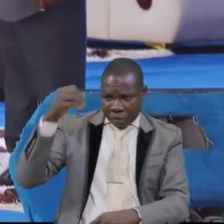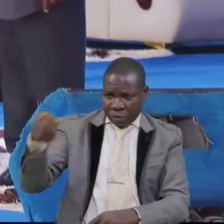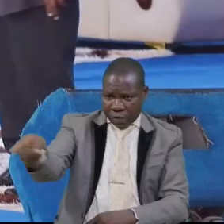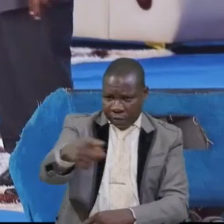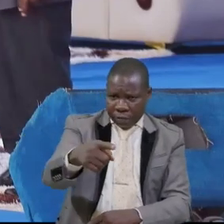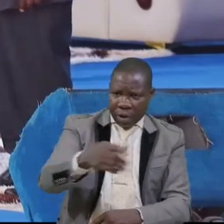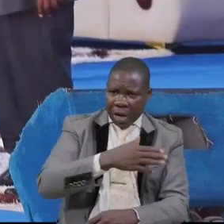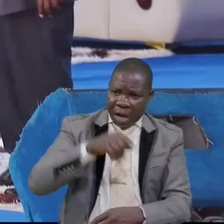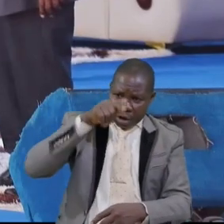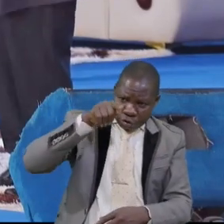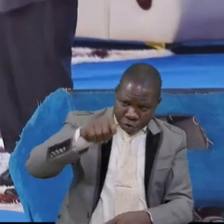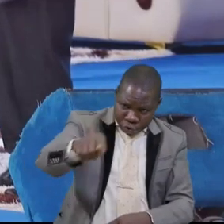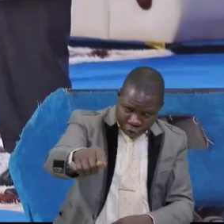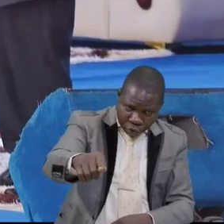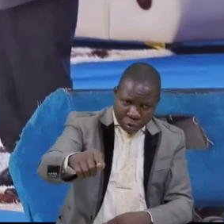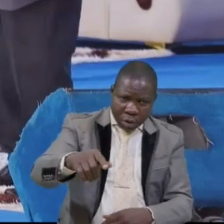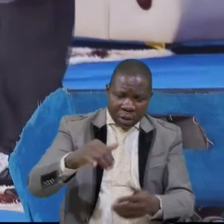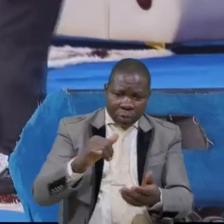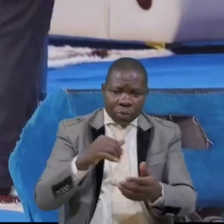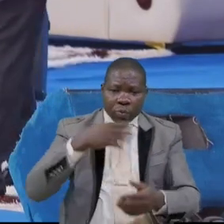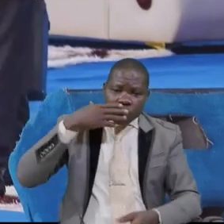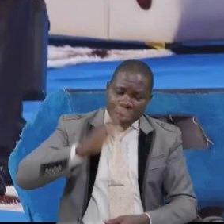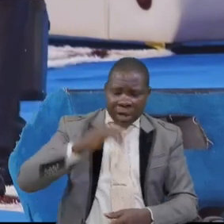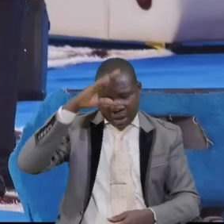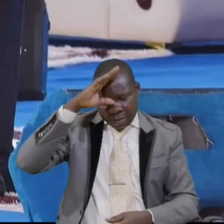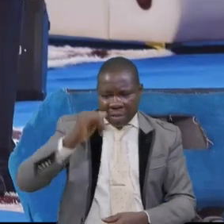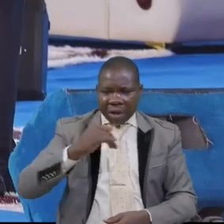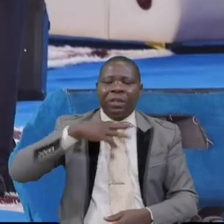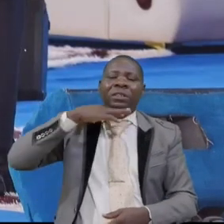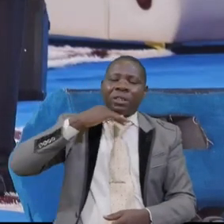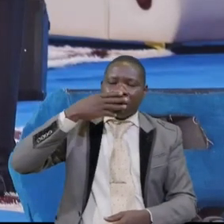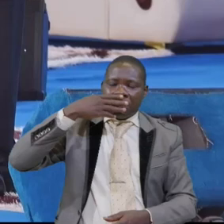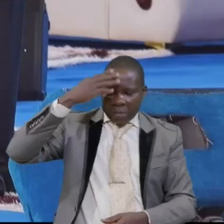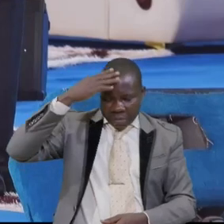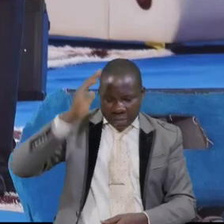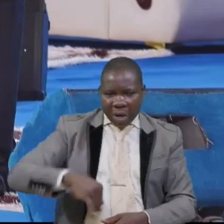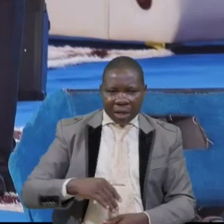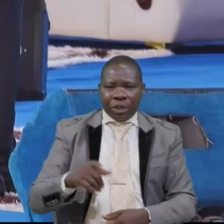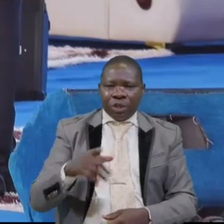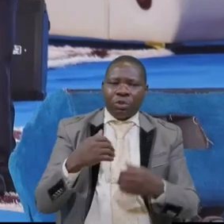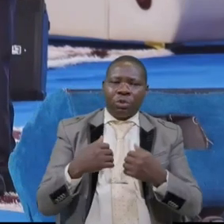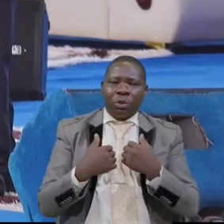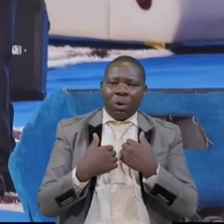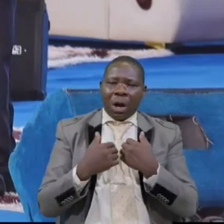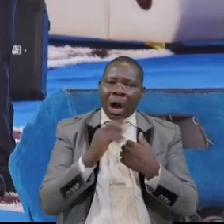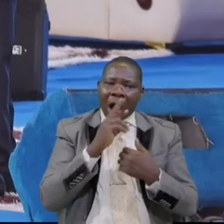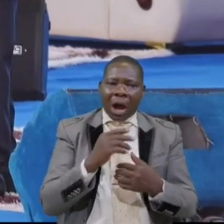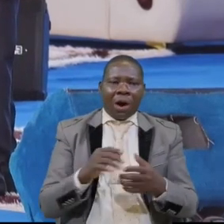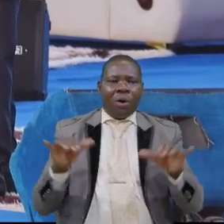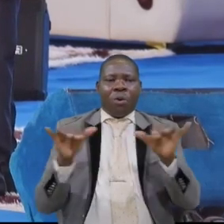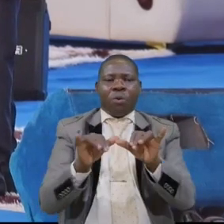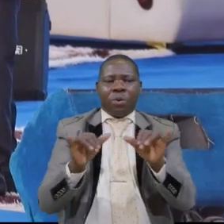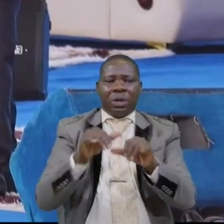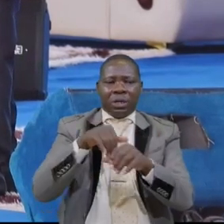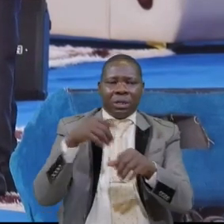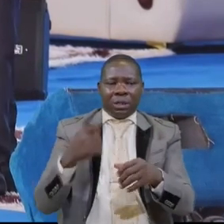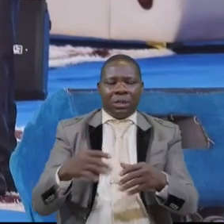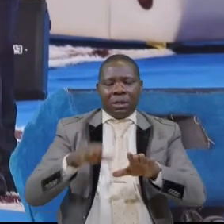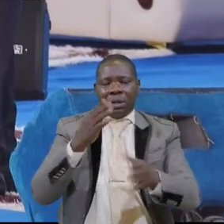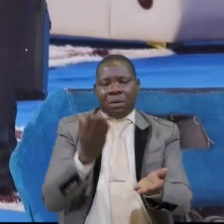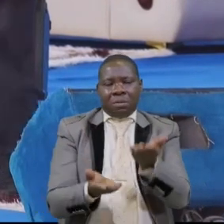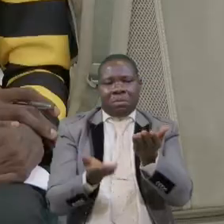été pesé. Homme profane, tu as été pesé dans la balance et tu as